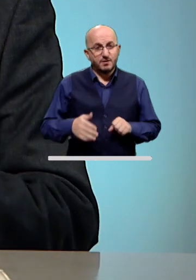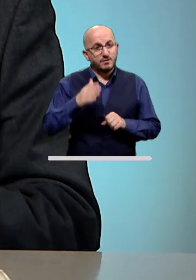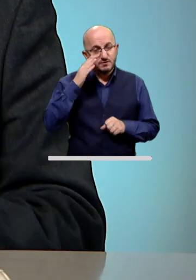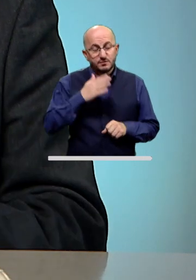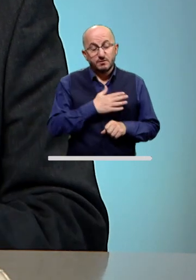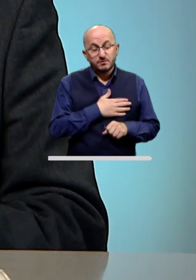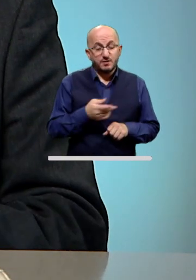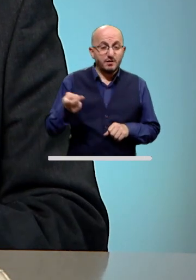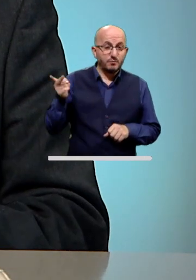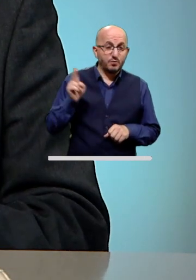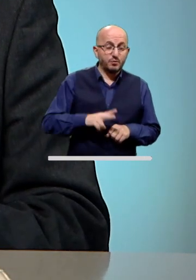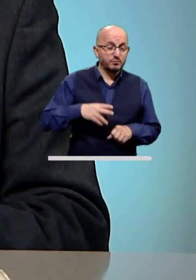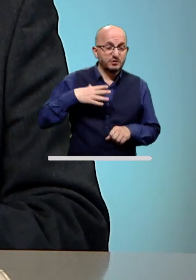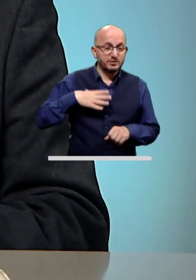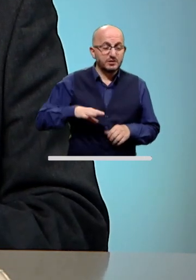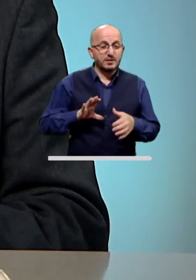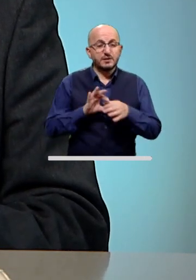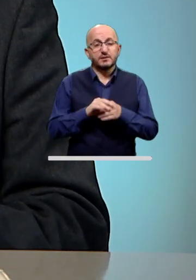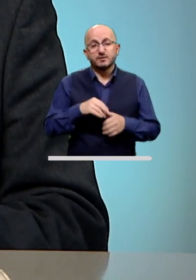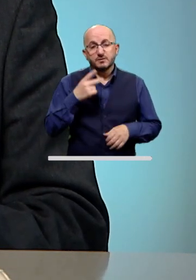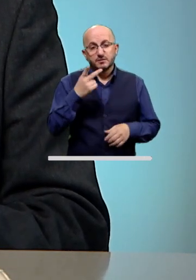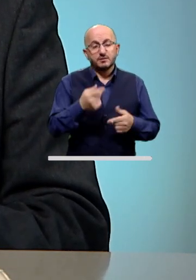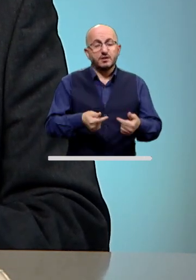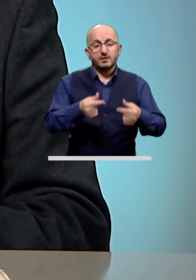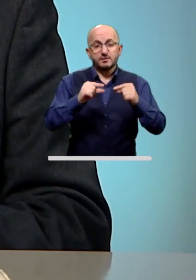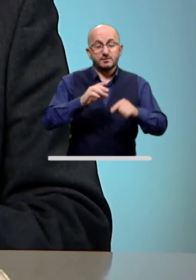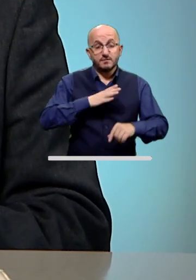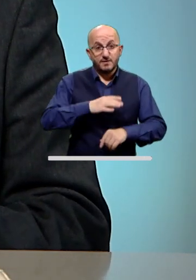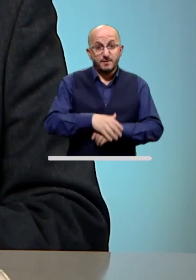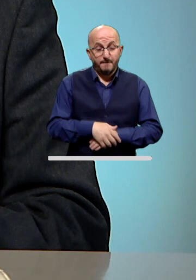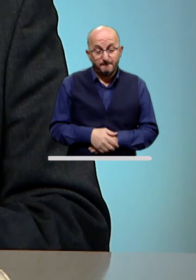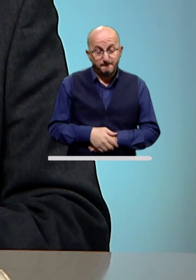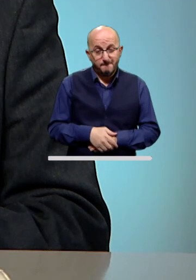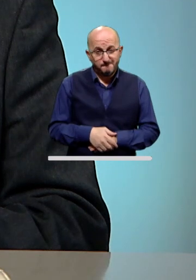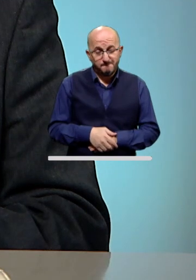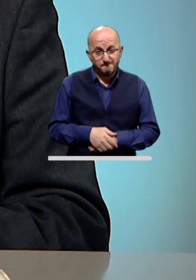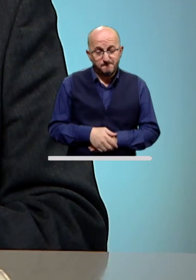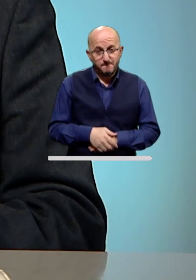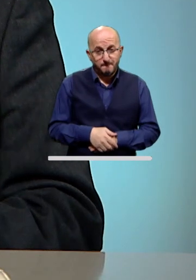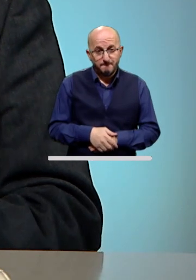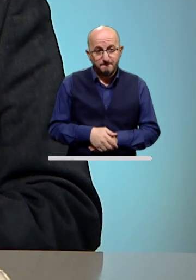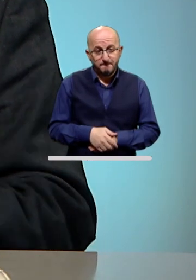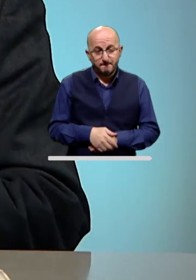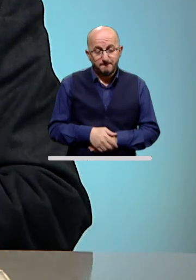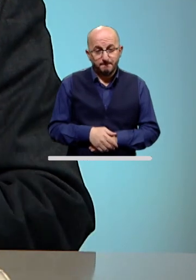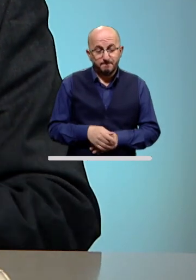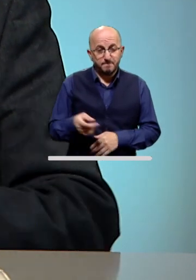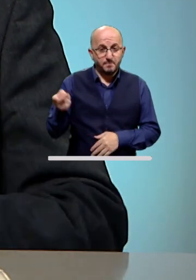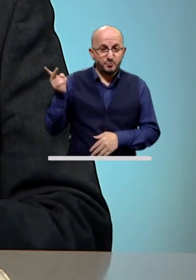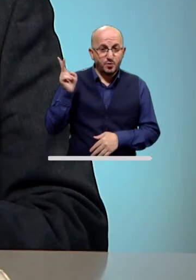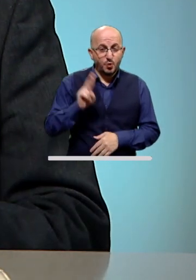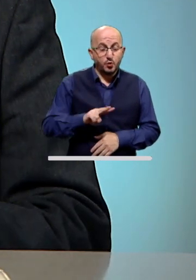ölüm temennisiyle ilgili iki tane hadisi var. Yani iki tane hadisi şerif ölüm